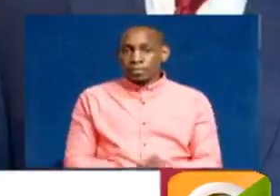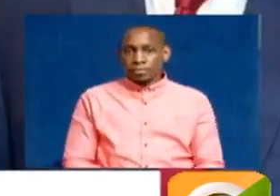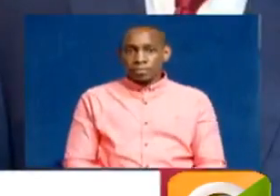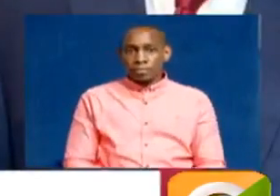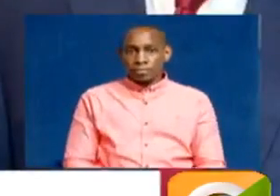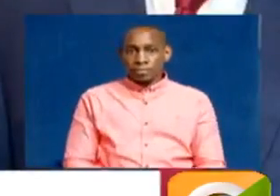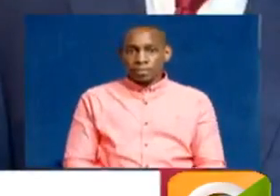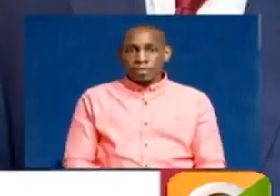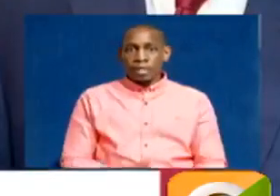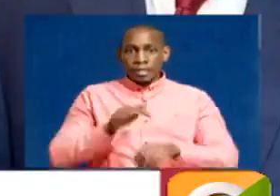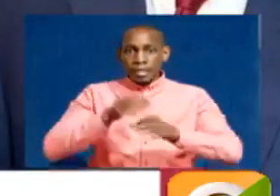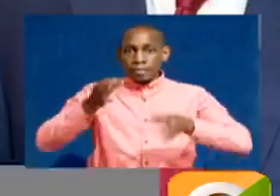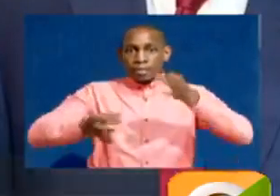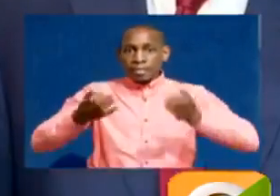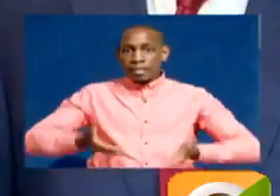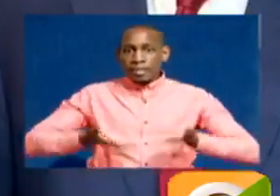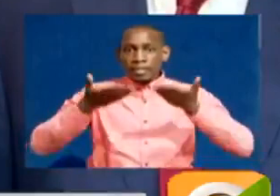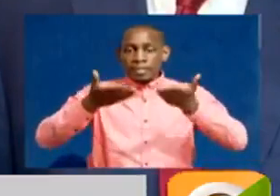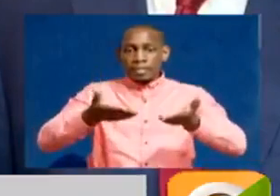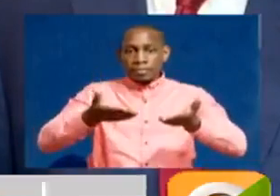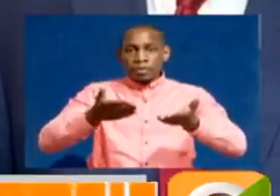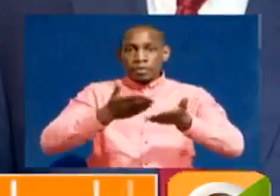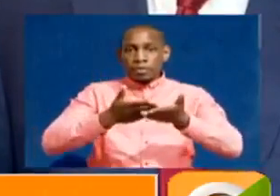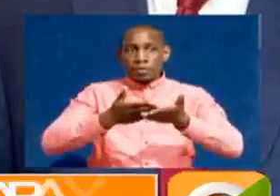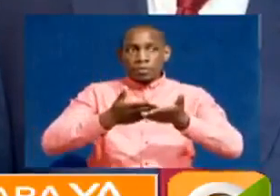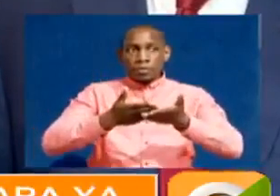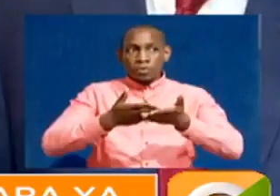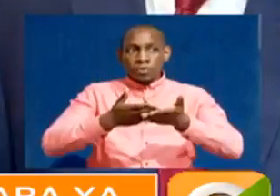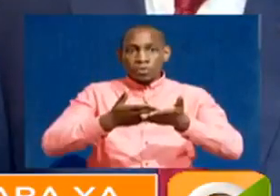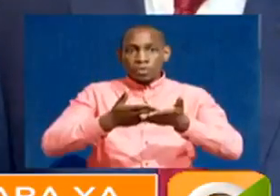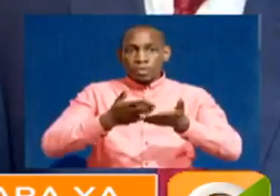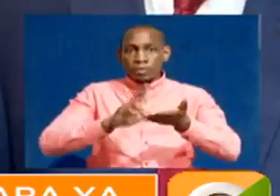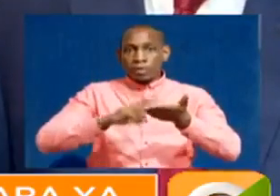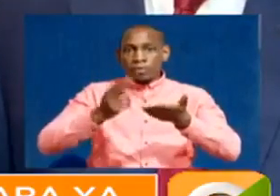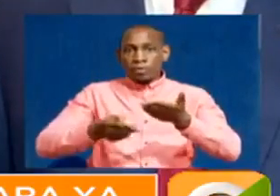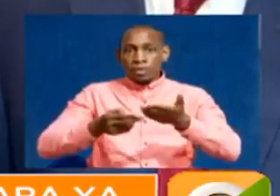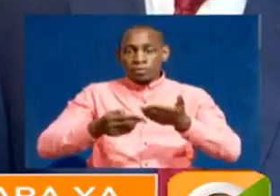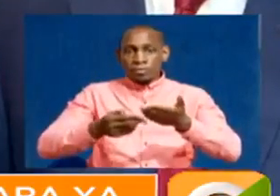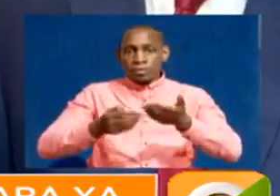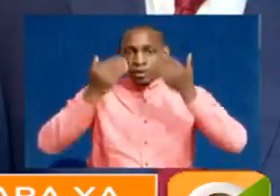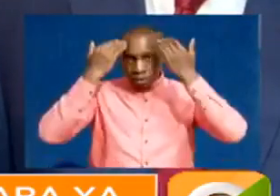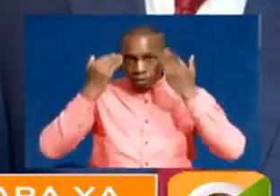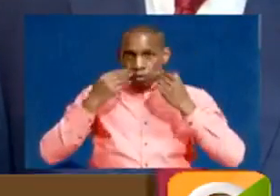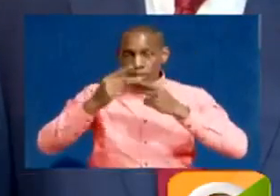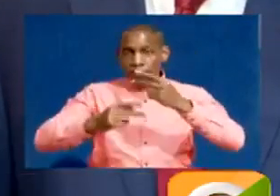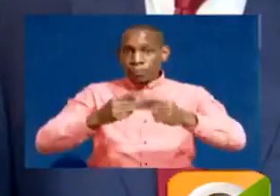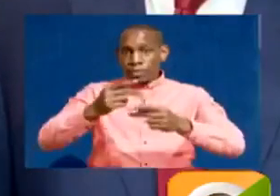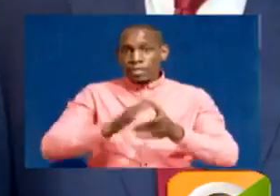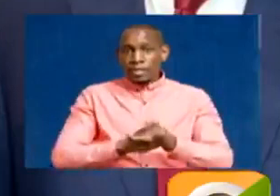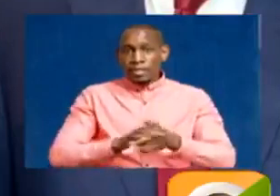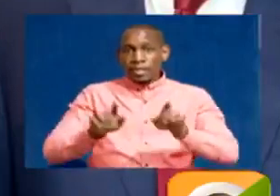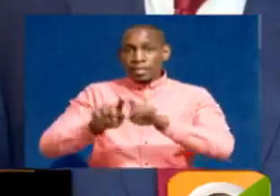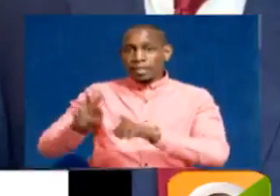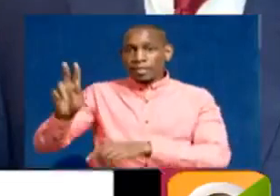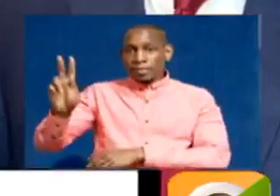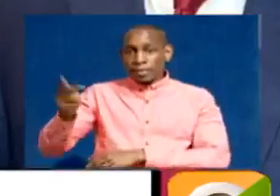The delivery of the judgment will be the culmination of a flawed judicial process that Kenya